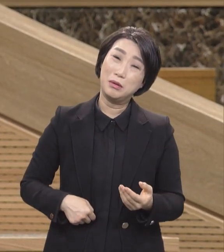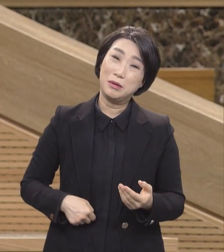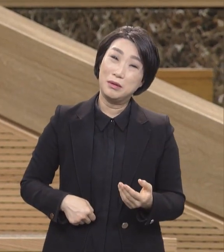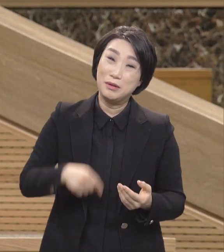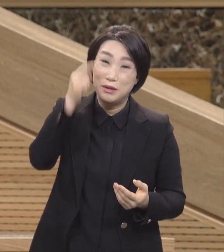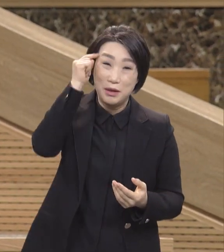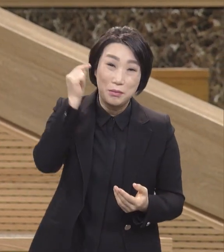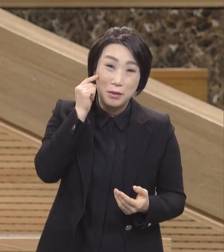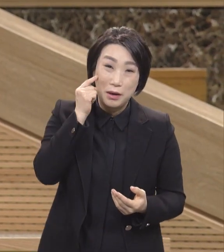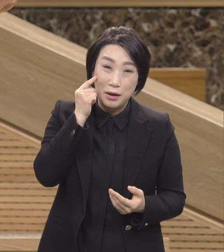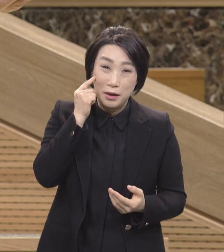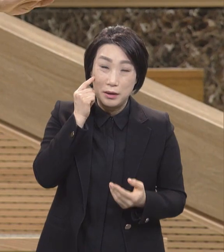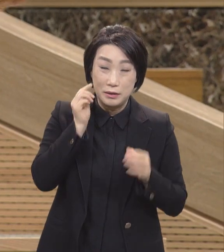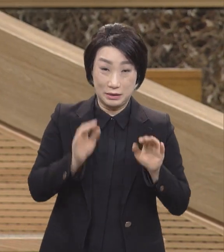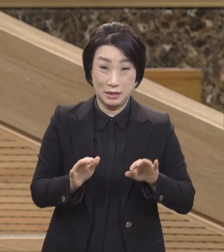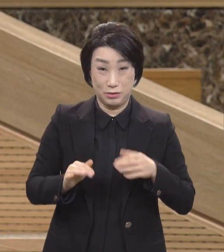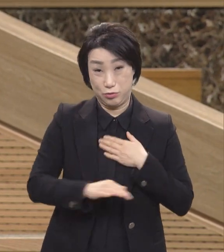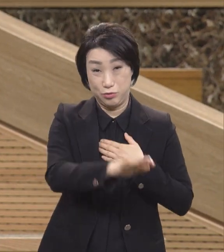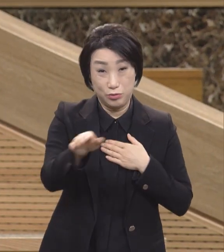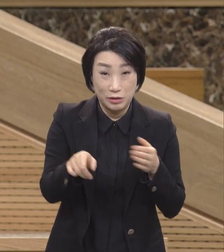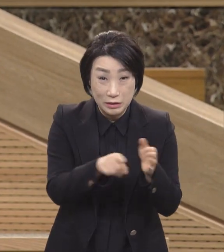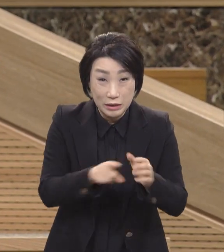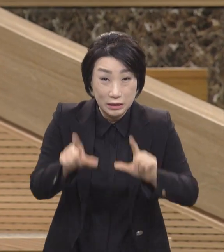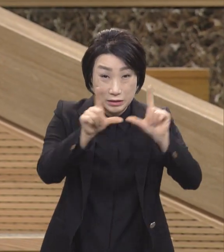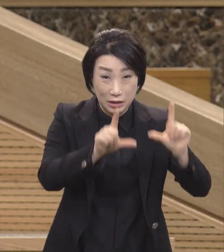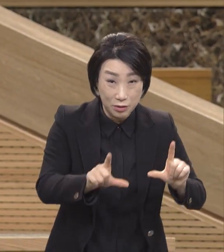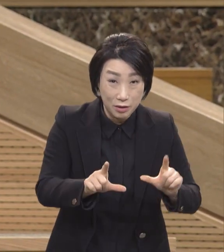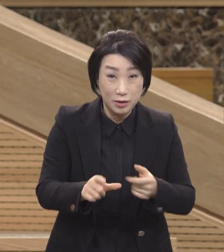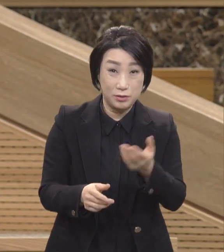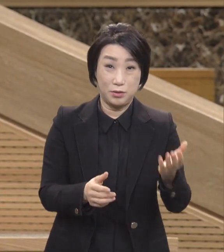해봐. 우리 신앙생활